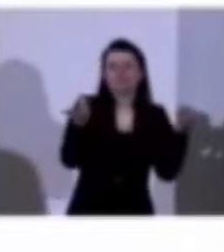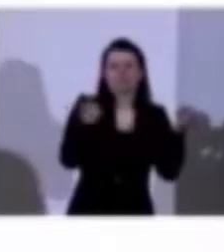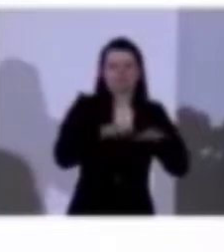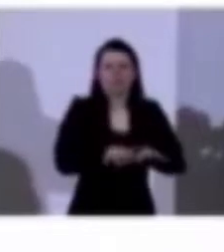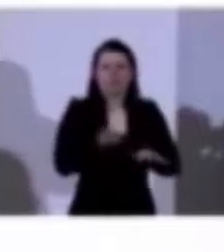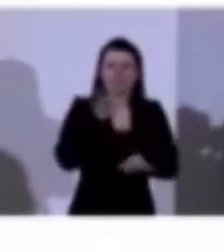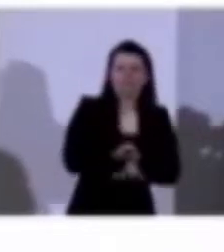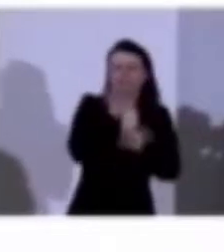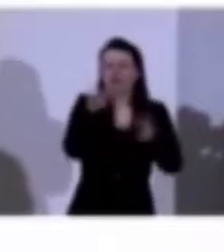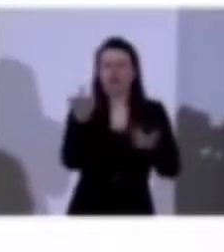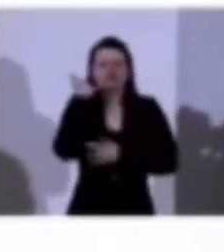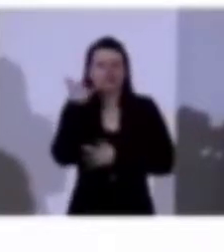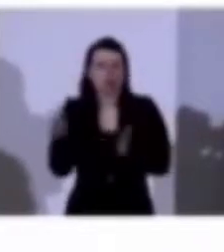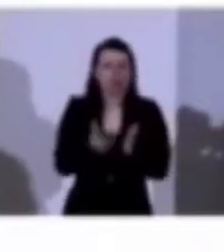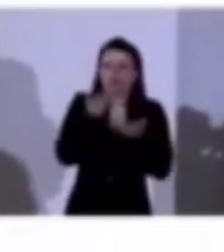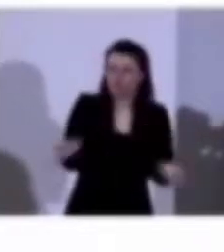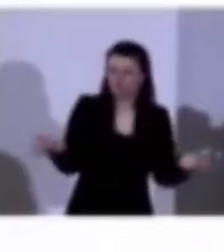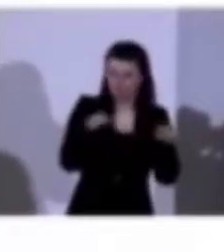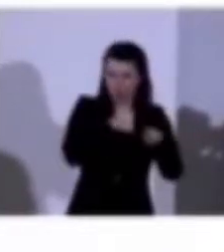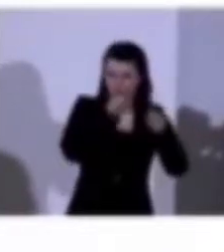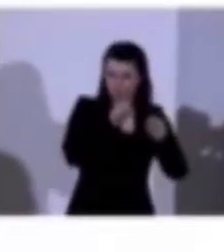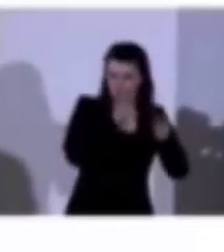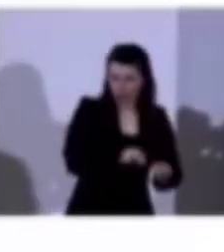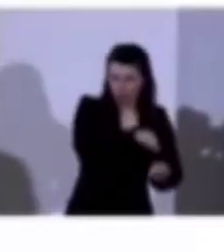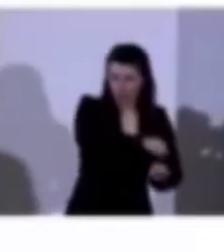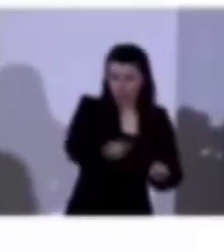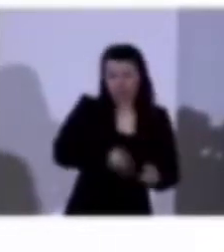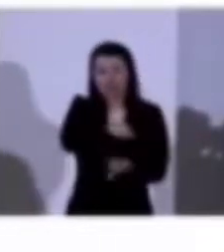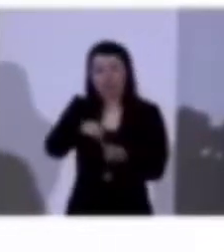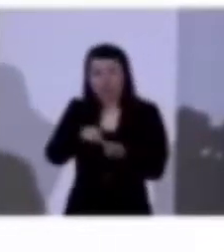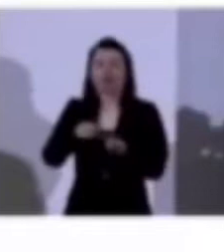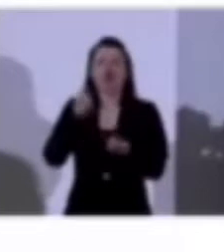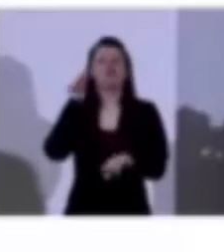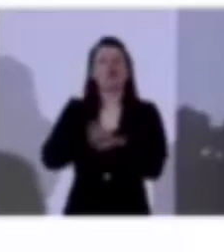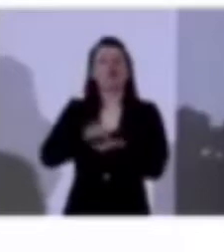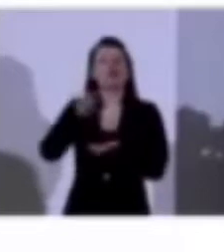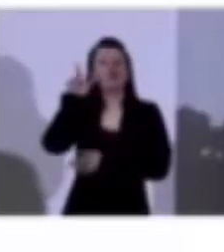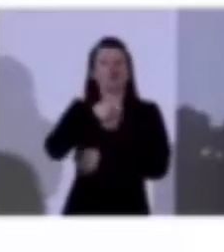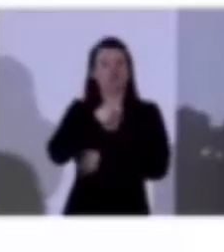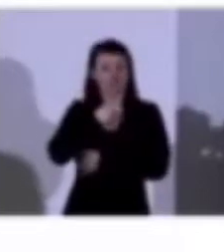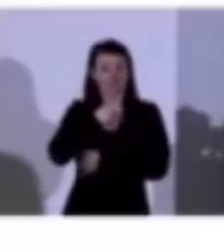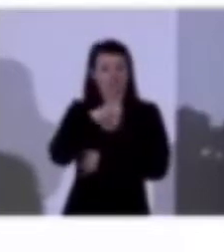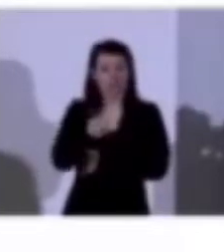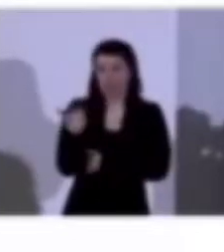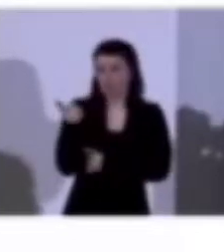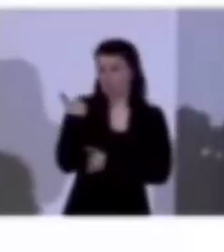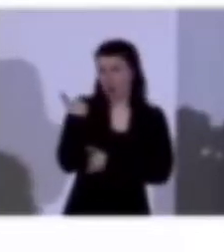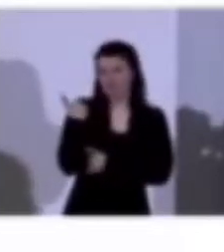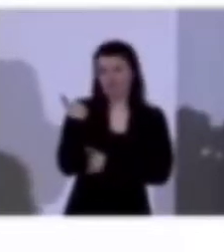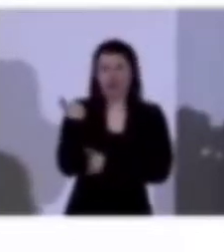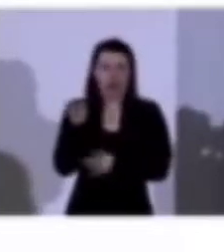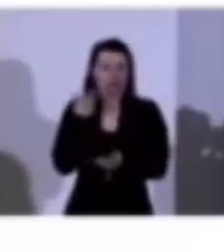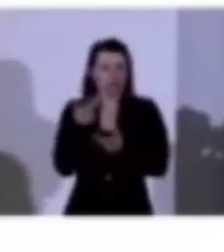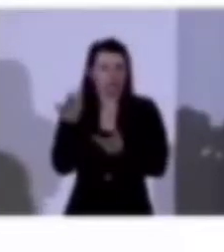piuttosto che il dispositivo mobile per quanto riguarda invece la prenotazione tramite call center già stata diciamo descritta precedentemente